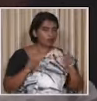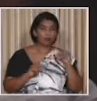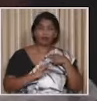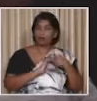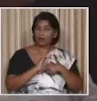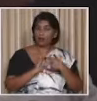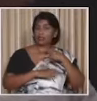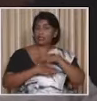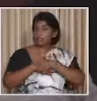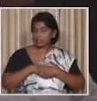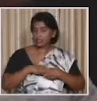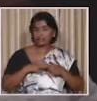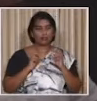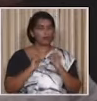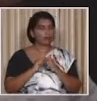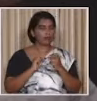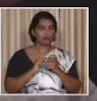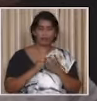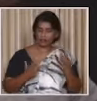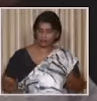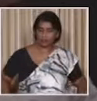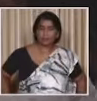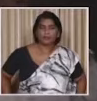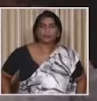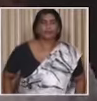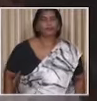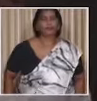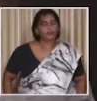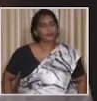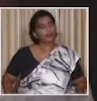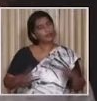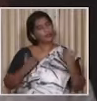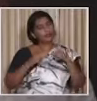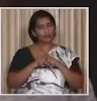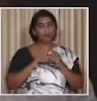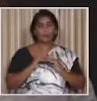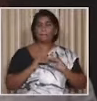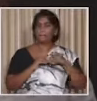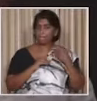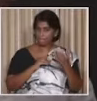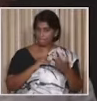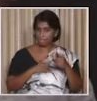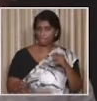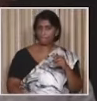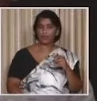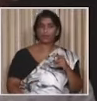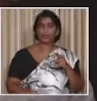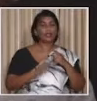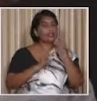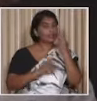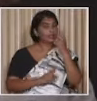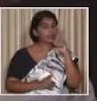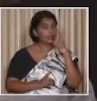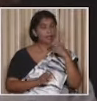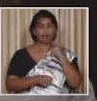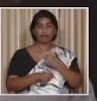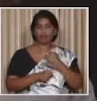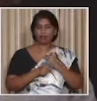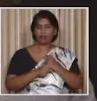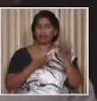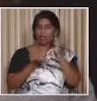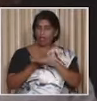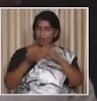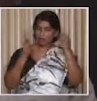රටට ජාතියට දැනට හානියක් සිදු වෙලා නැහැ. කොහොම හරි කමක් නැහැ. එතනින් පස්සේ 2001 ආපහු ආණ්ඩු ගඩාගෙන